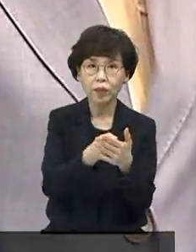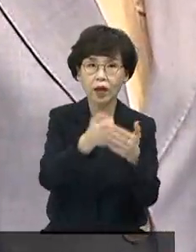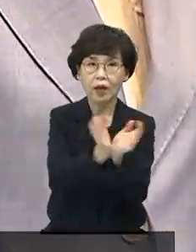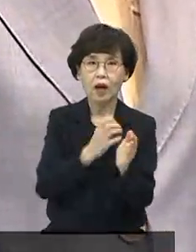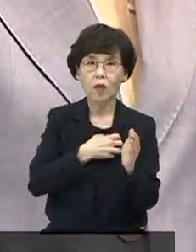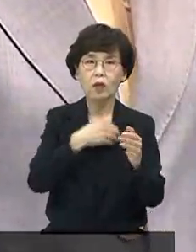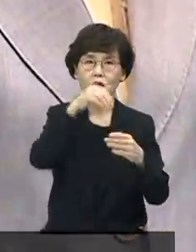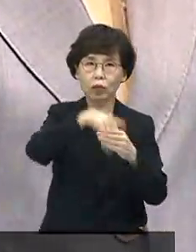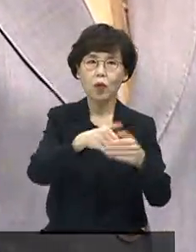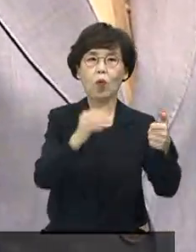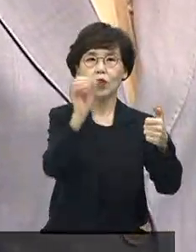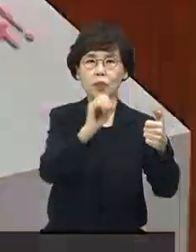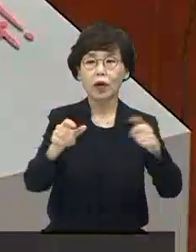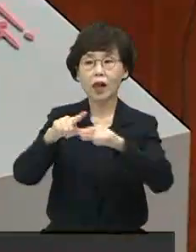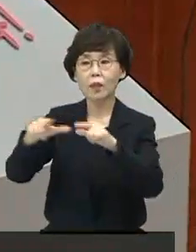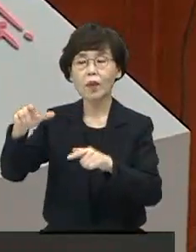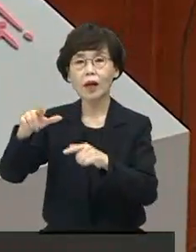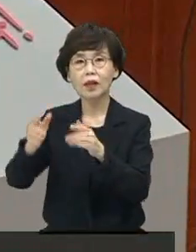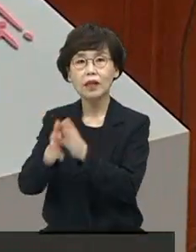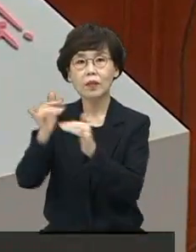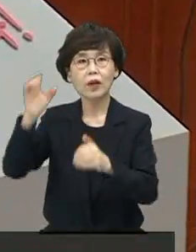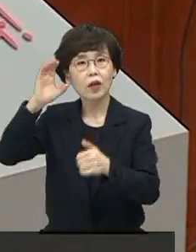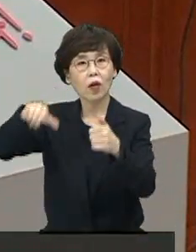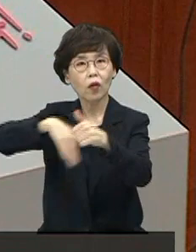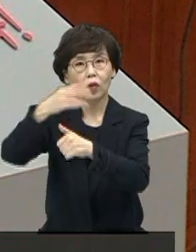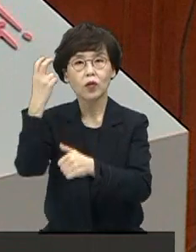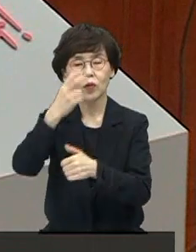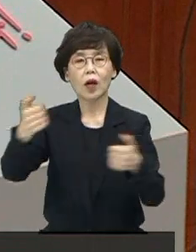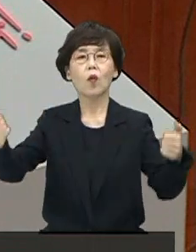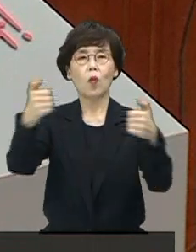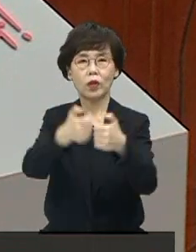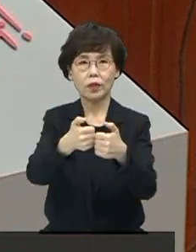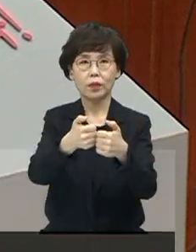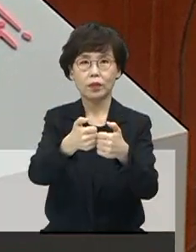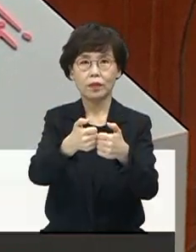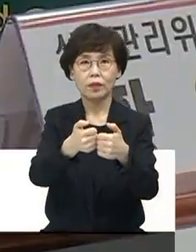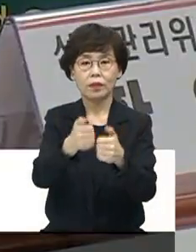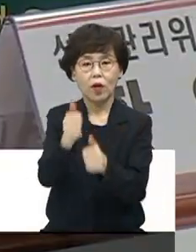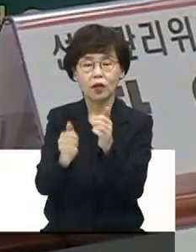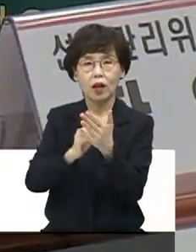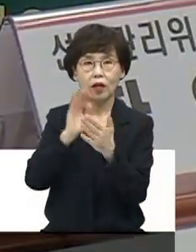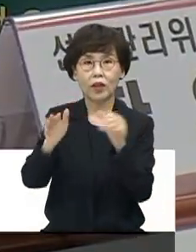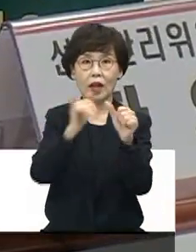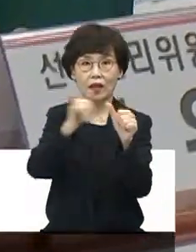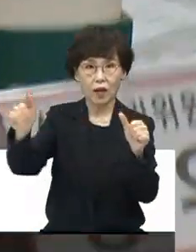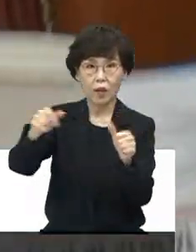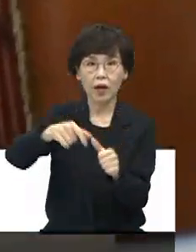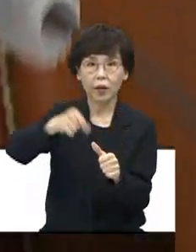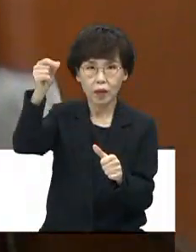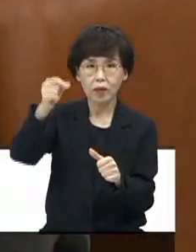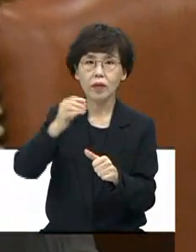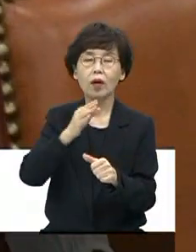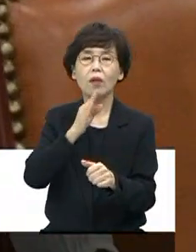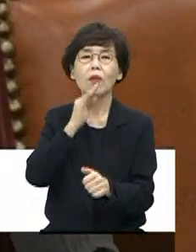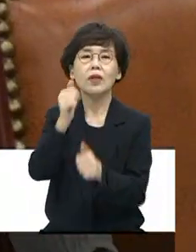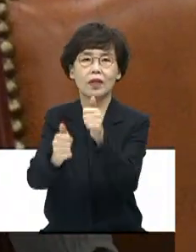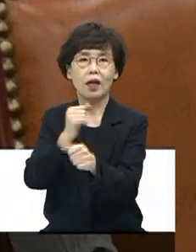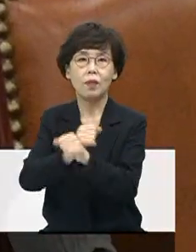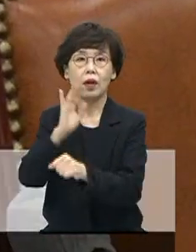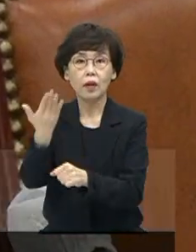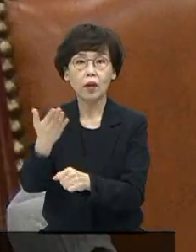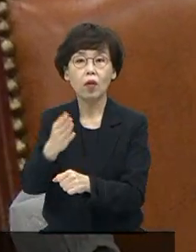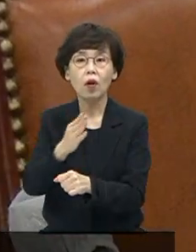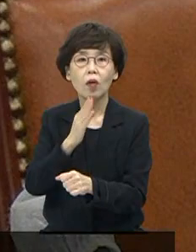투표 50%, 일반 시민 여론조사 50%에 예비 경선을 거쳐 5명이 본경선에 진출하고